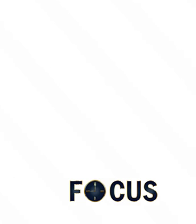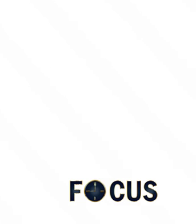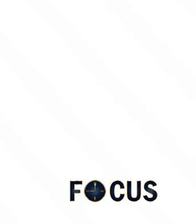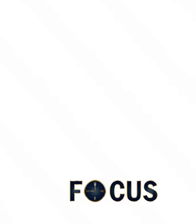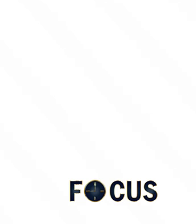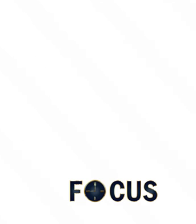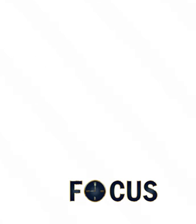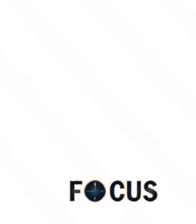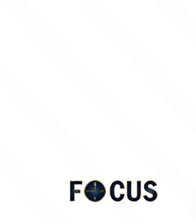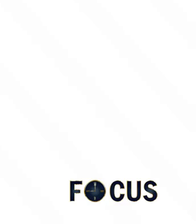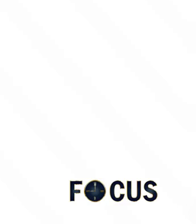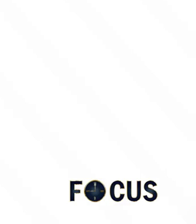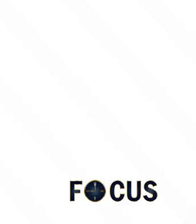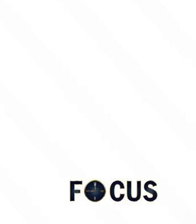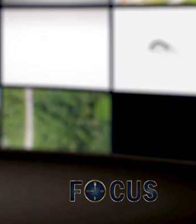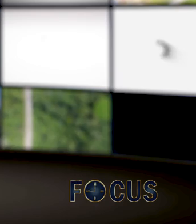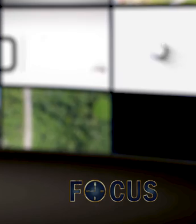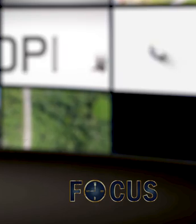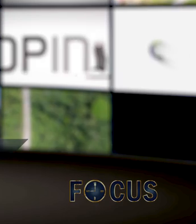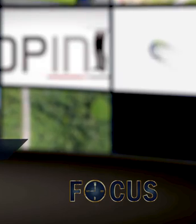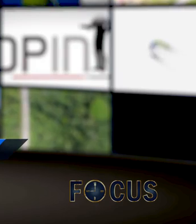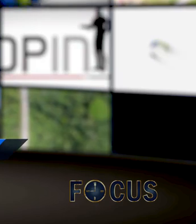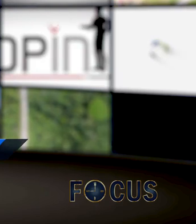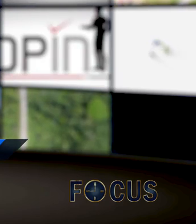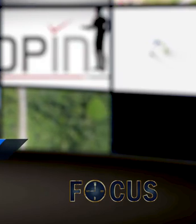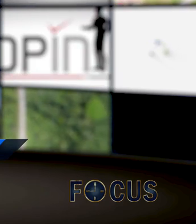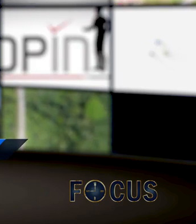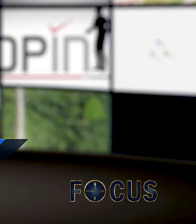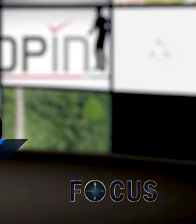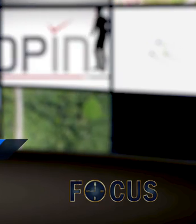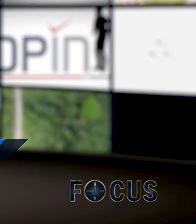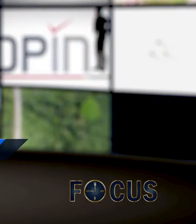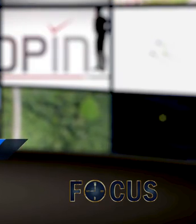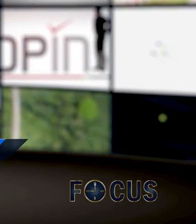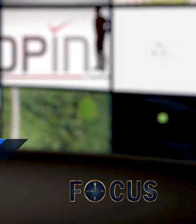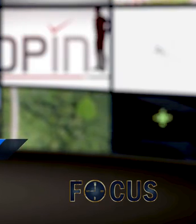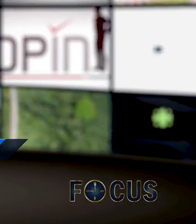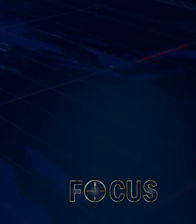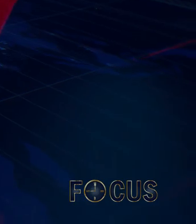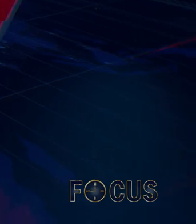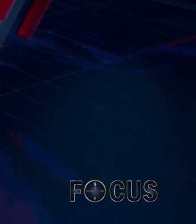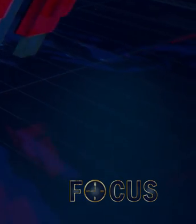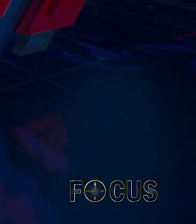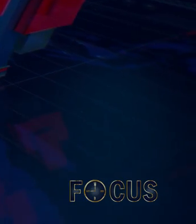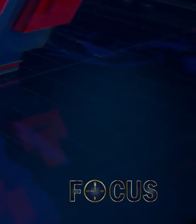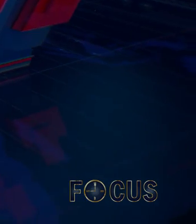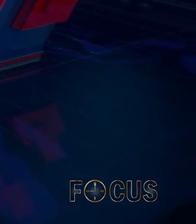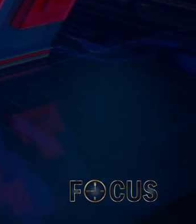Dat was Focus. Bedankt voor uw aandacht. Tot de volgende keer.